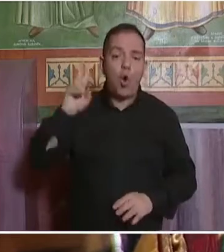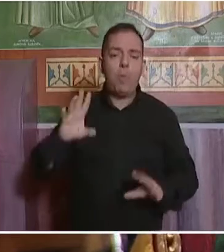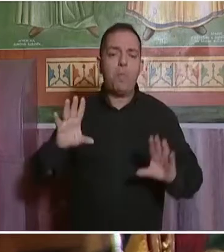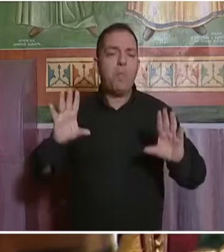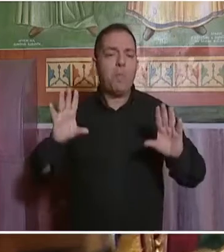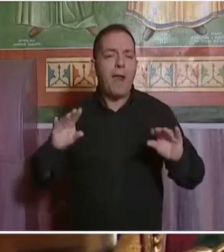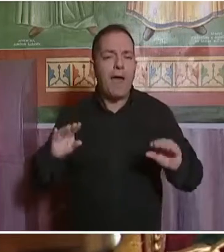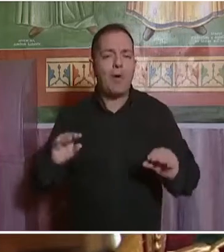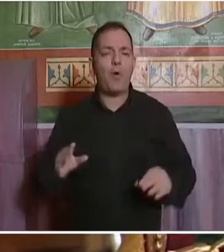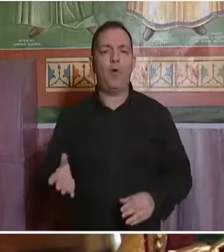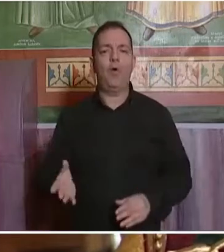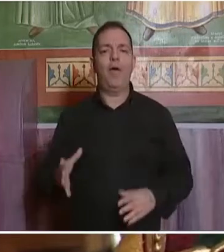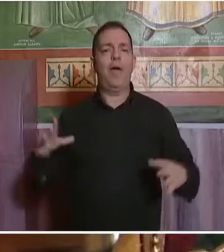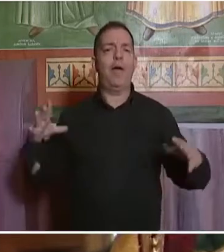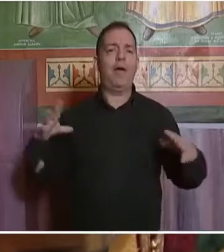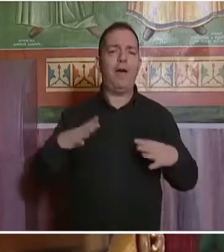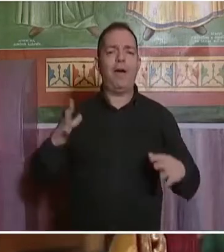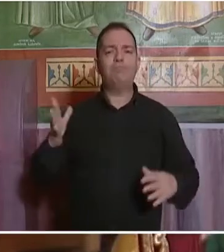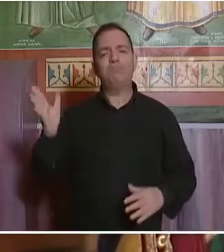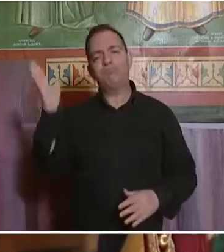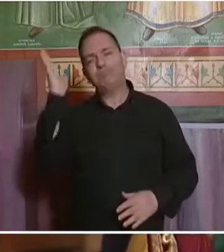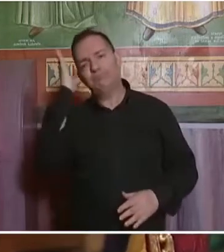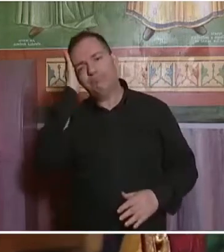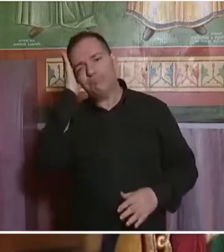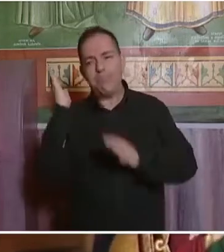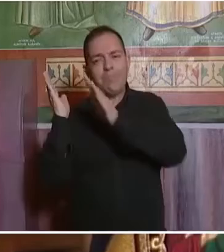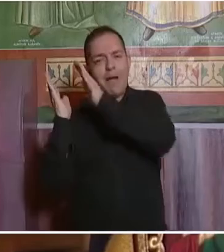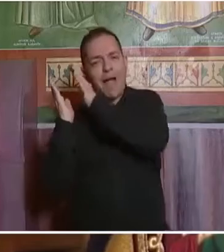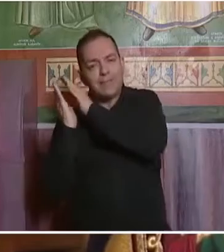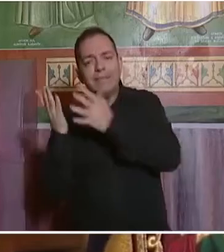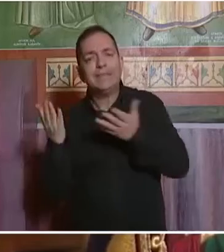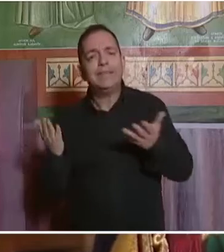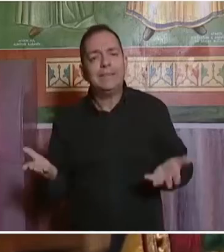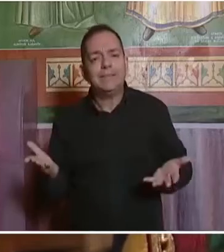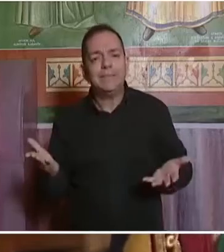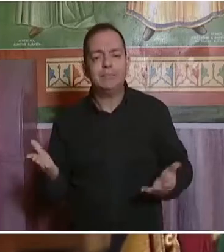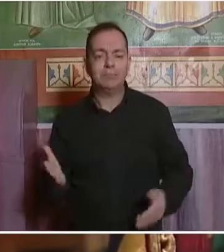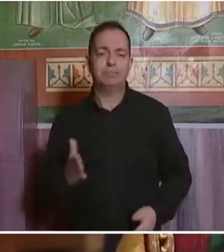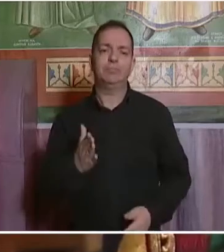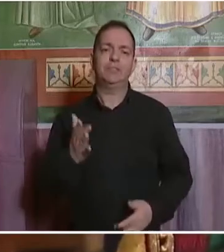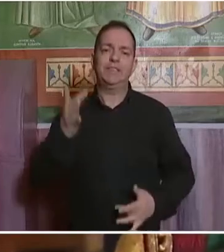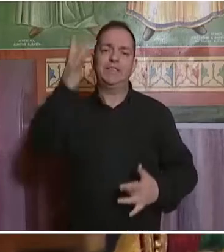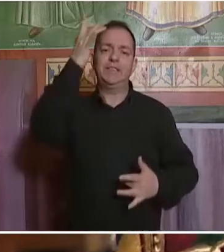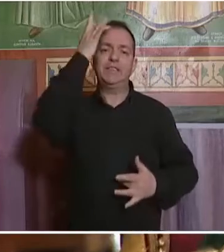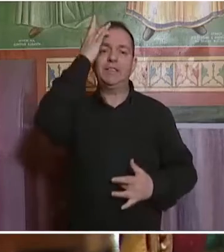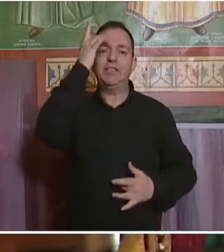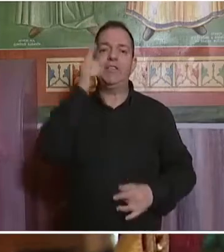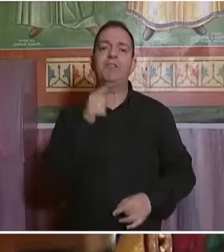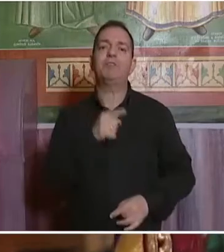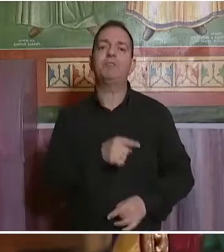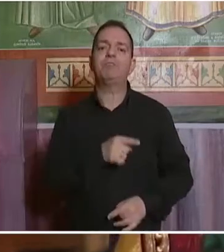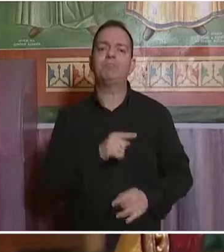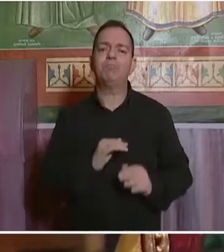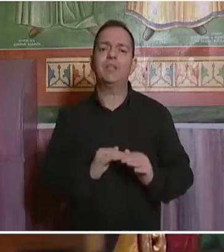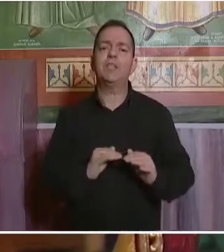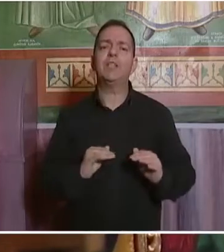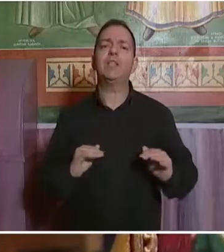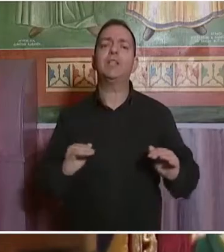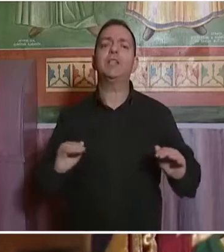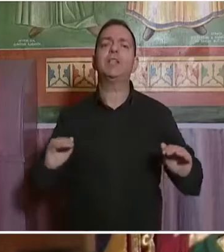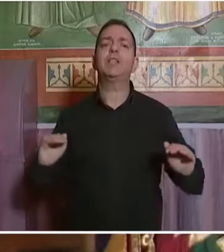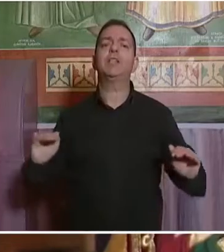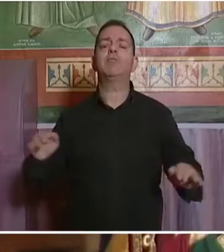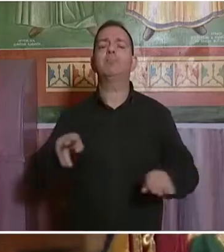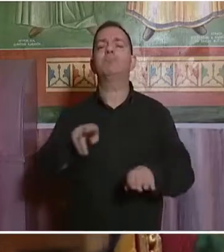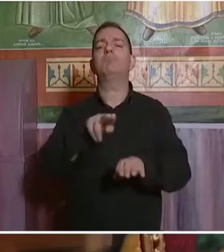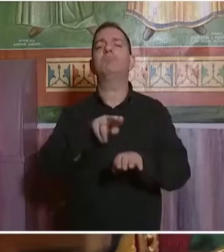προσκέφαλό μας, αδελφοί μου, είναι η ήρεμη η ανένοχη, η γαλινεμένη συνείδησή